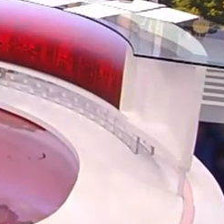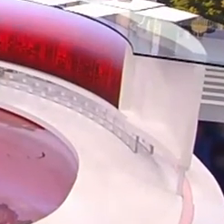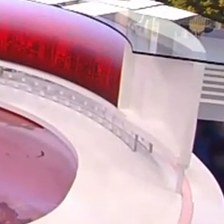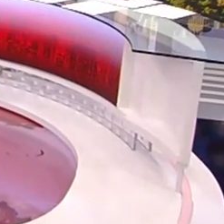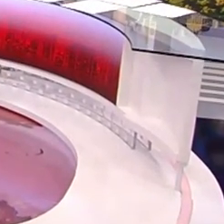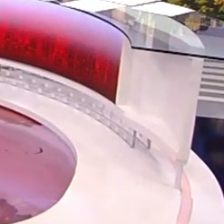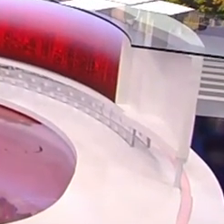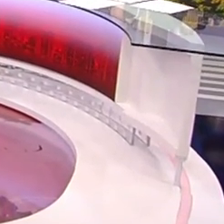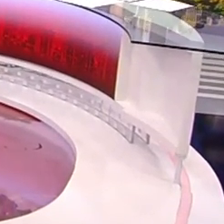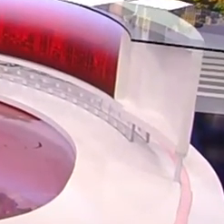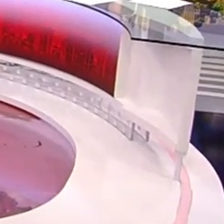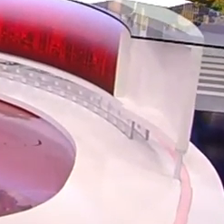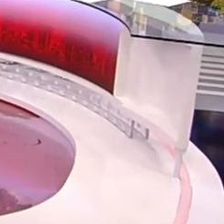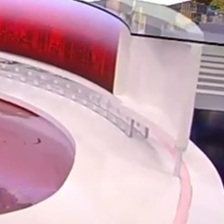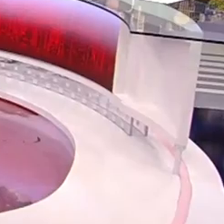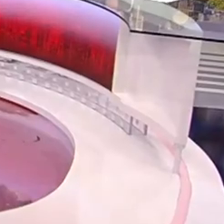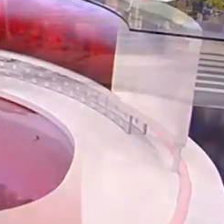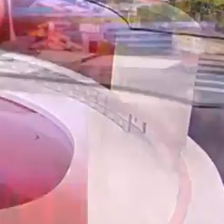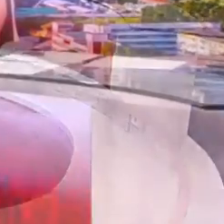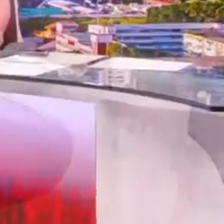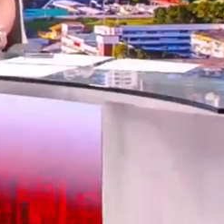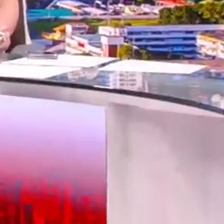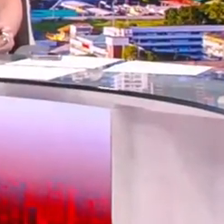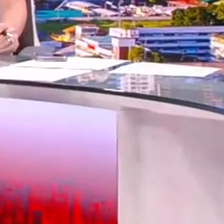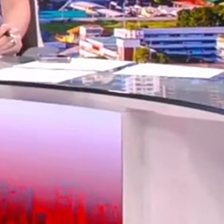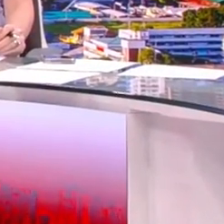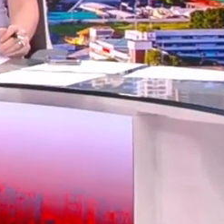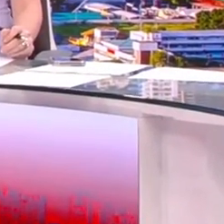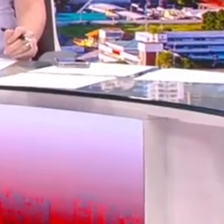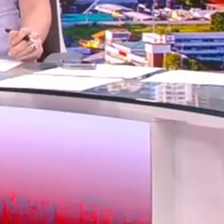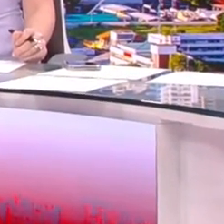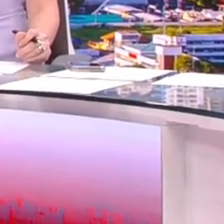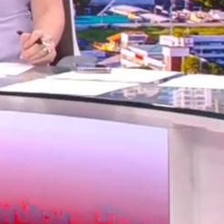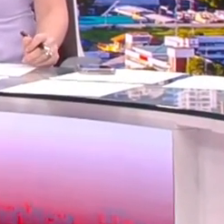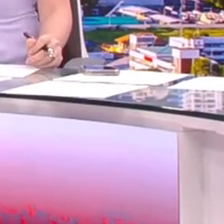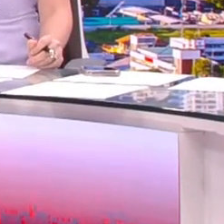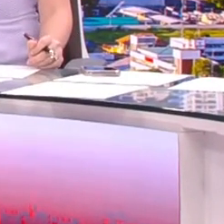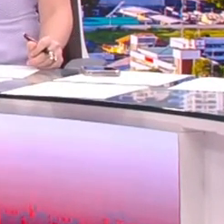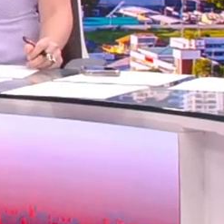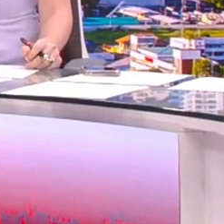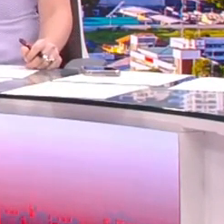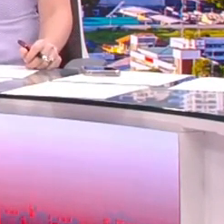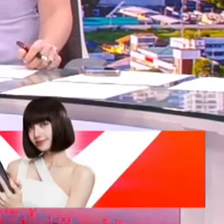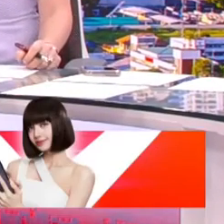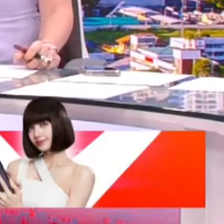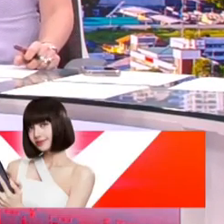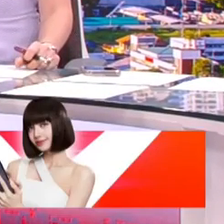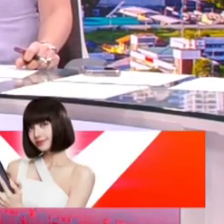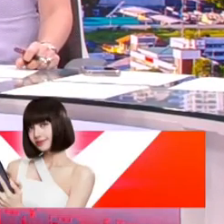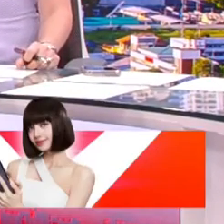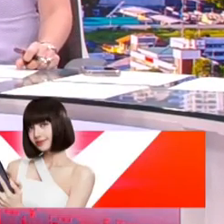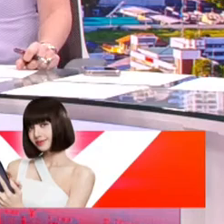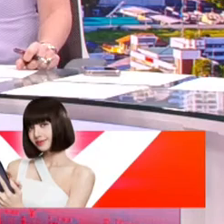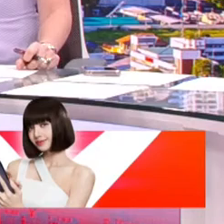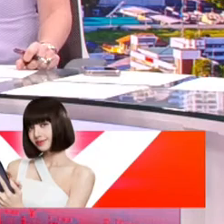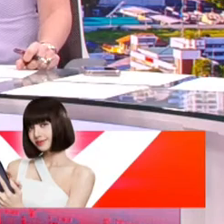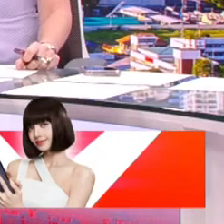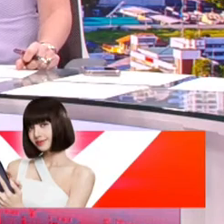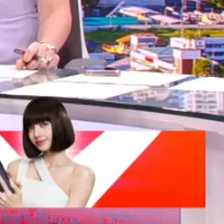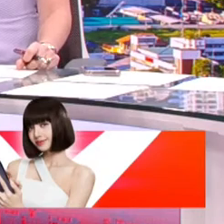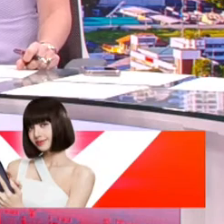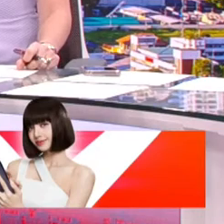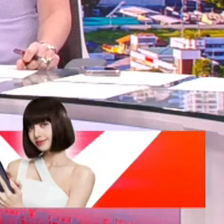วันนี้ก็เป็นวันสำคัญนะคะของพี่น้องเกษตรกรไทยค่ะ17พฤษภาคมวันพืชมงคลนะคะพระโคเสียงทาย